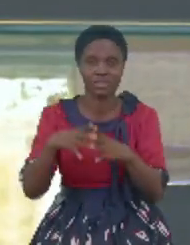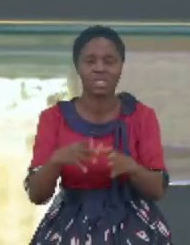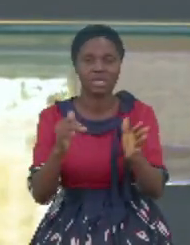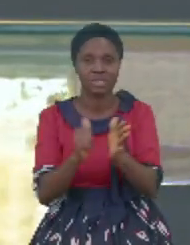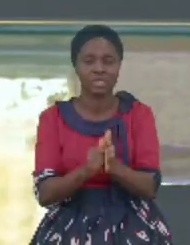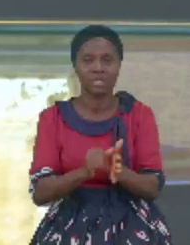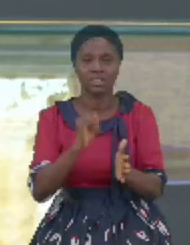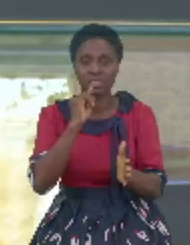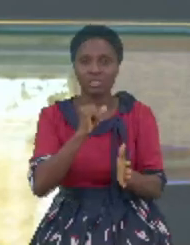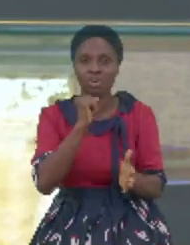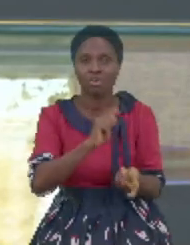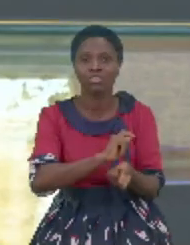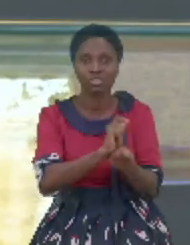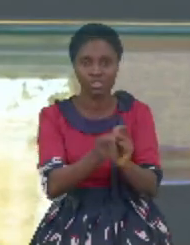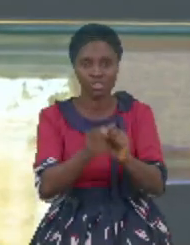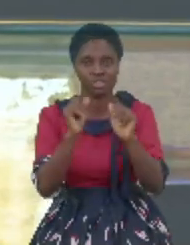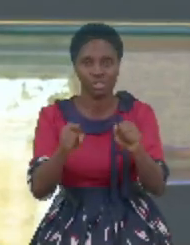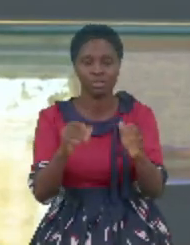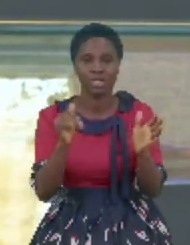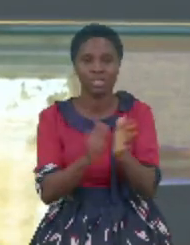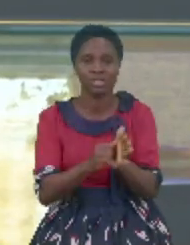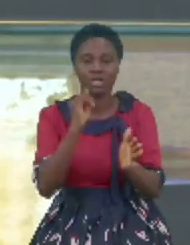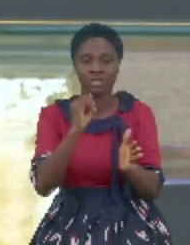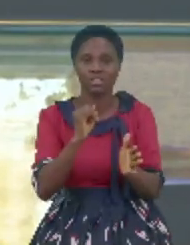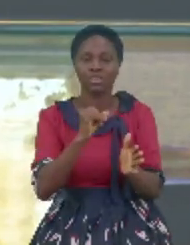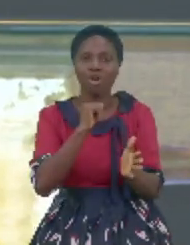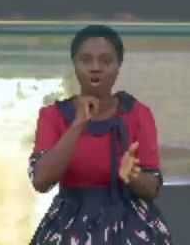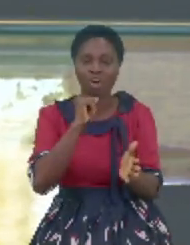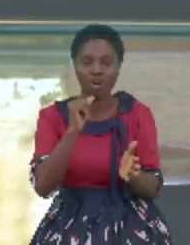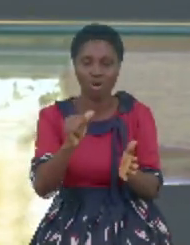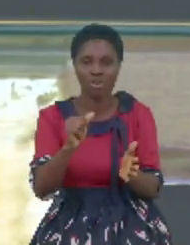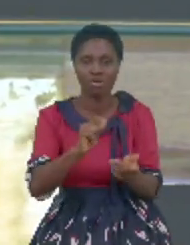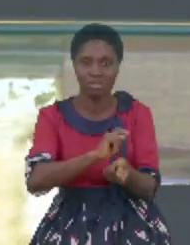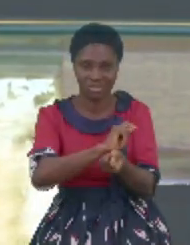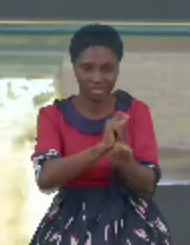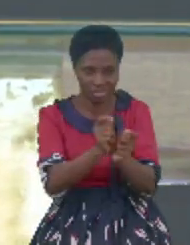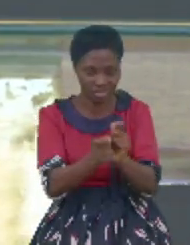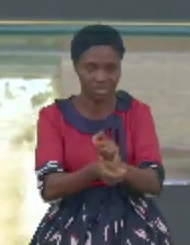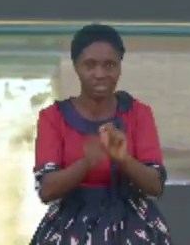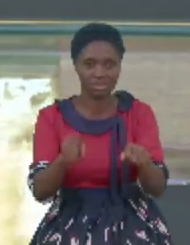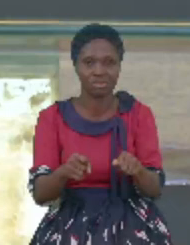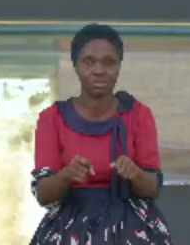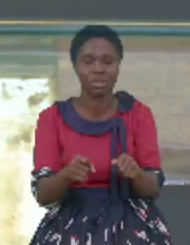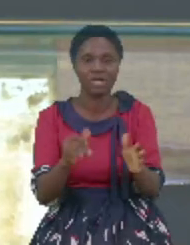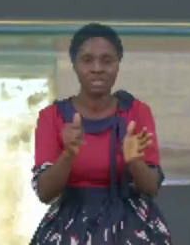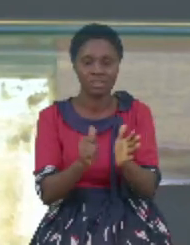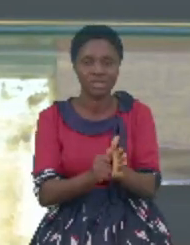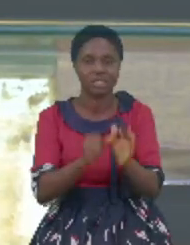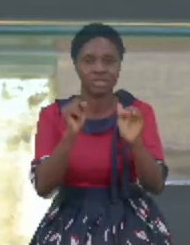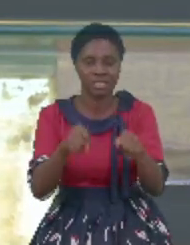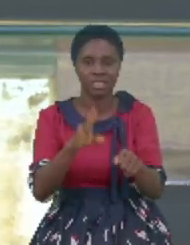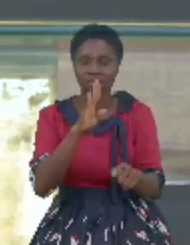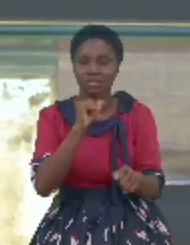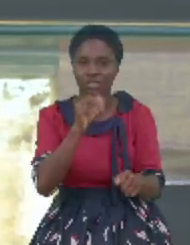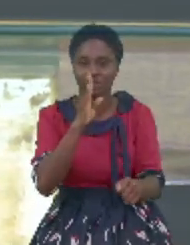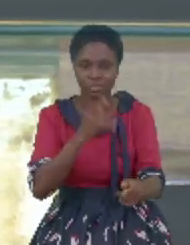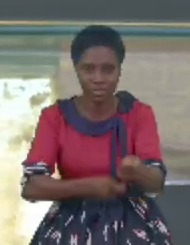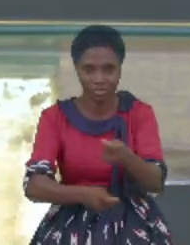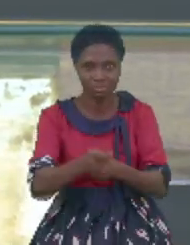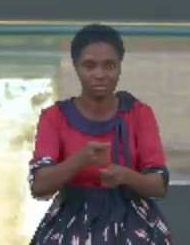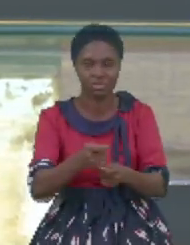être accomplie. La prophétie qui est inaltérable, inchangeable, la parole de Dieu, la prophétie qui